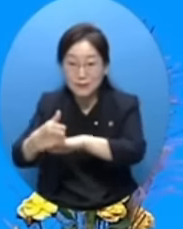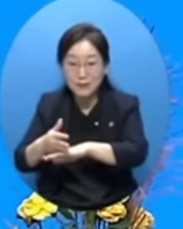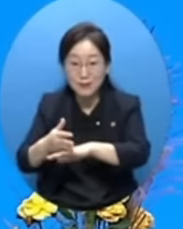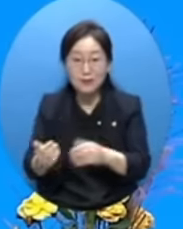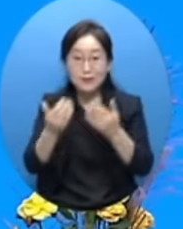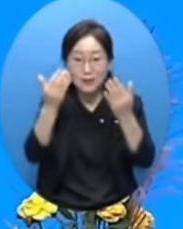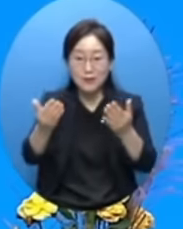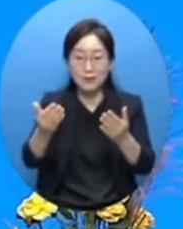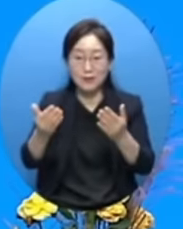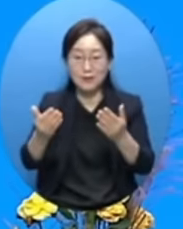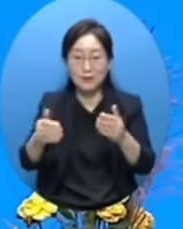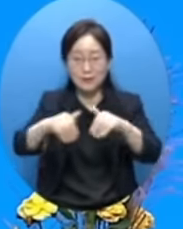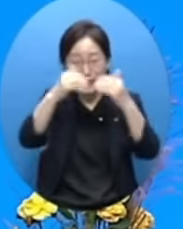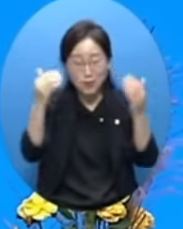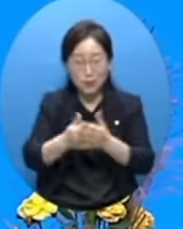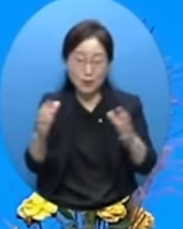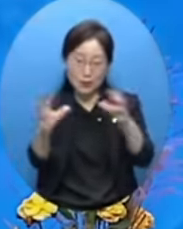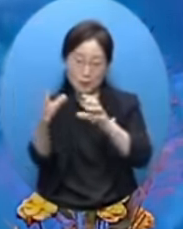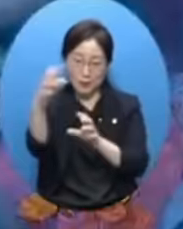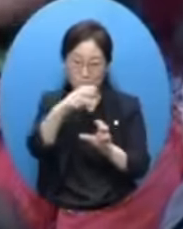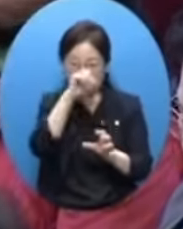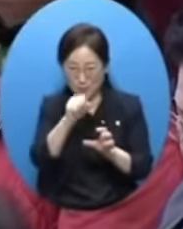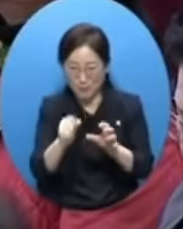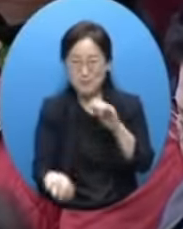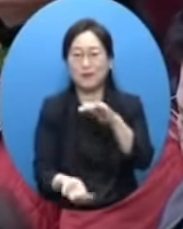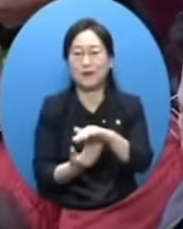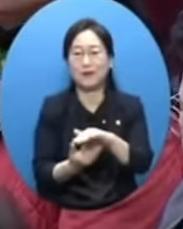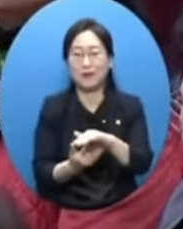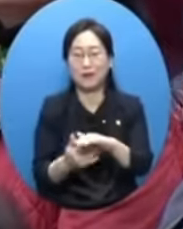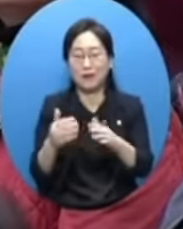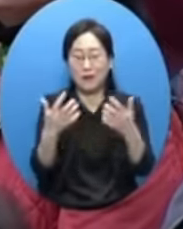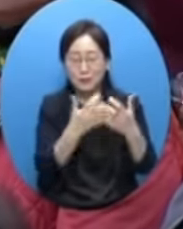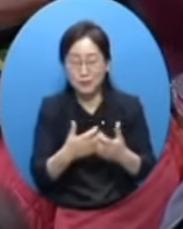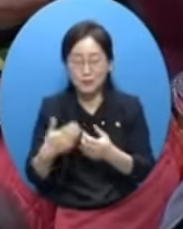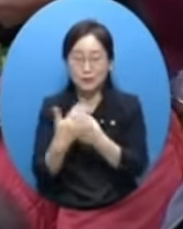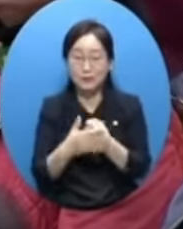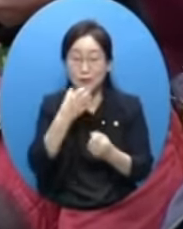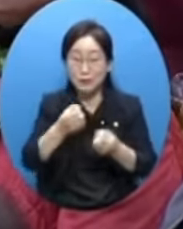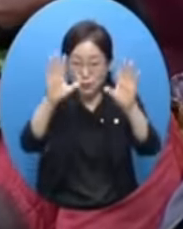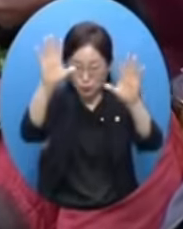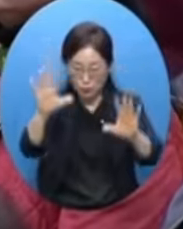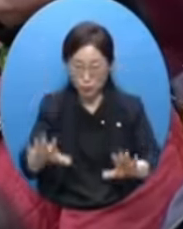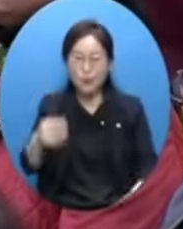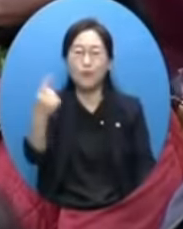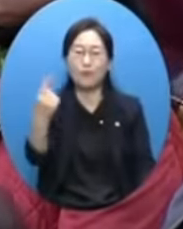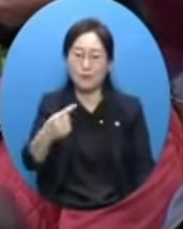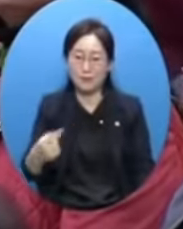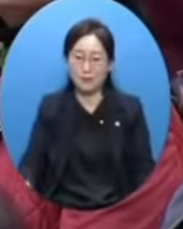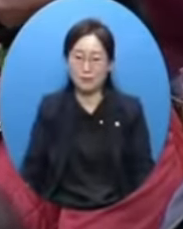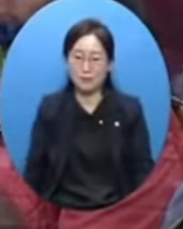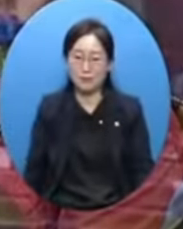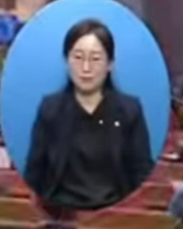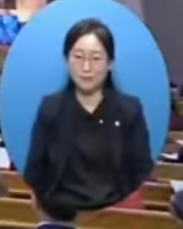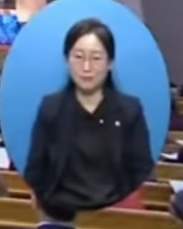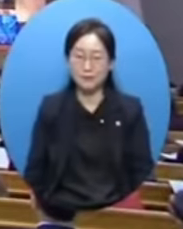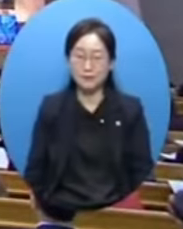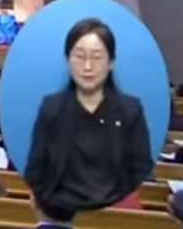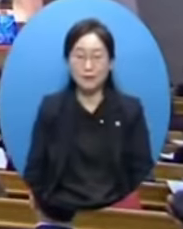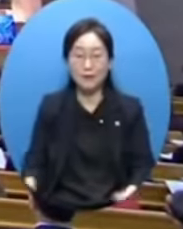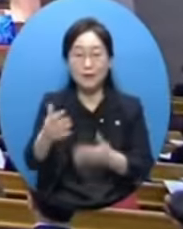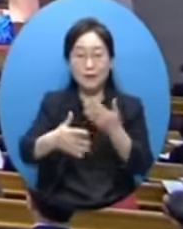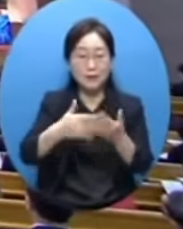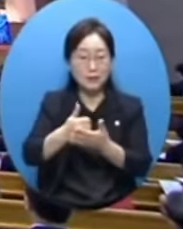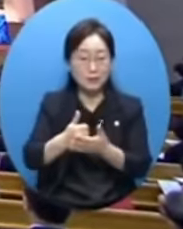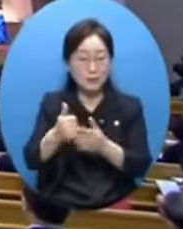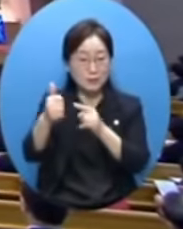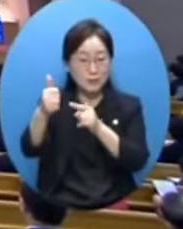드리면 모든 것이 함께가 선을 이루게 되고 풍성한 은혜와 축복이 임하게 되는 것입니다. 하나님께서 감사의